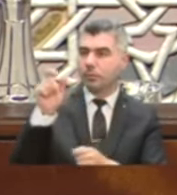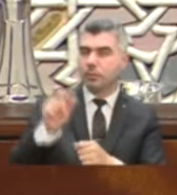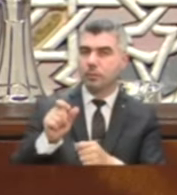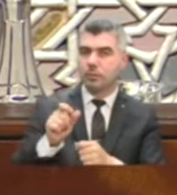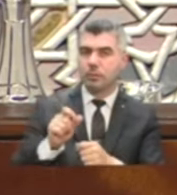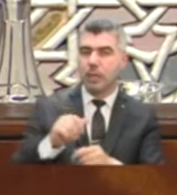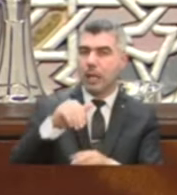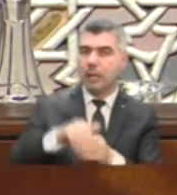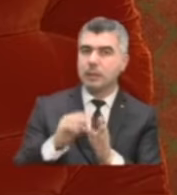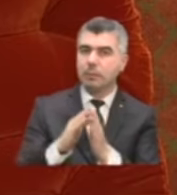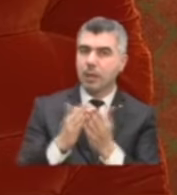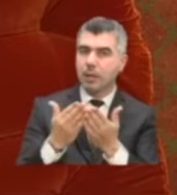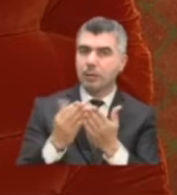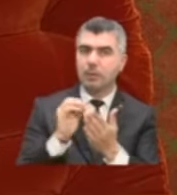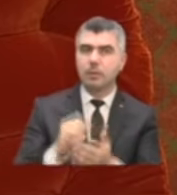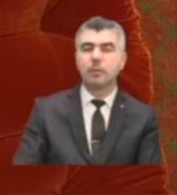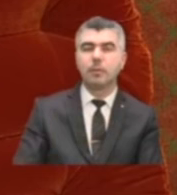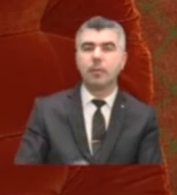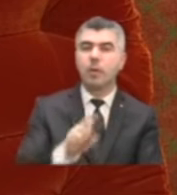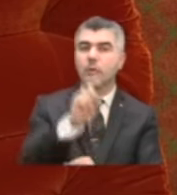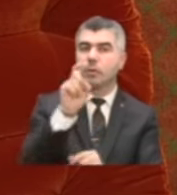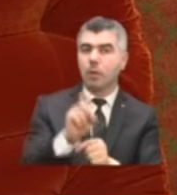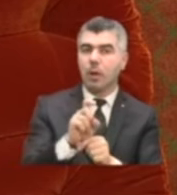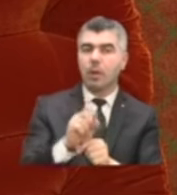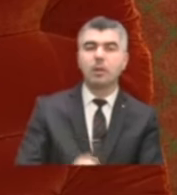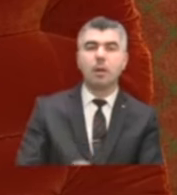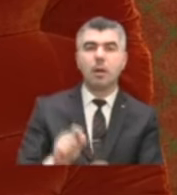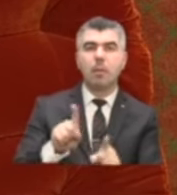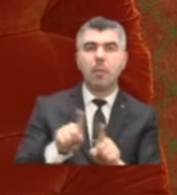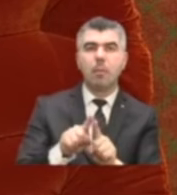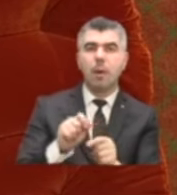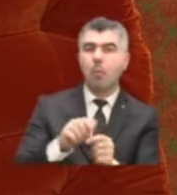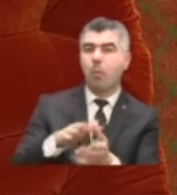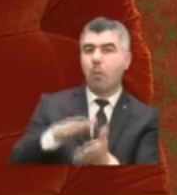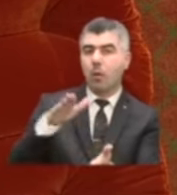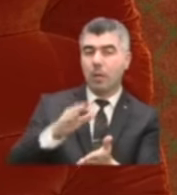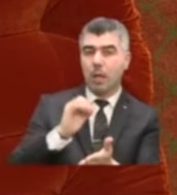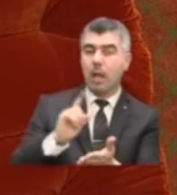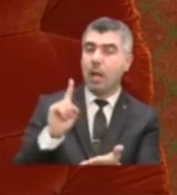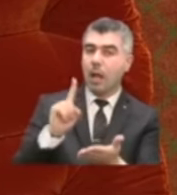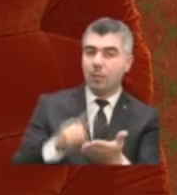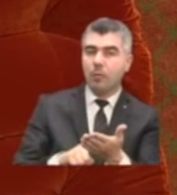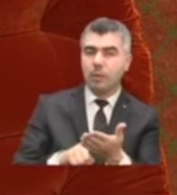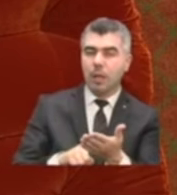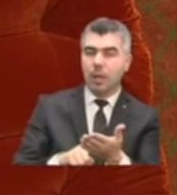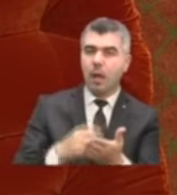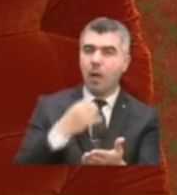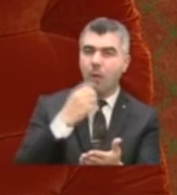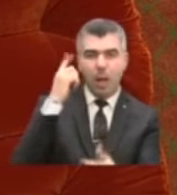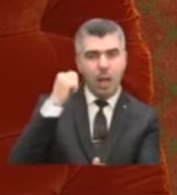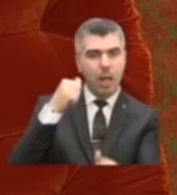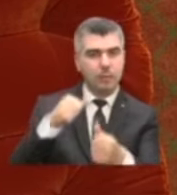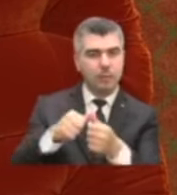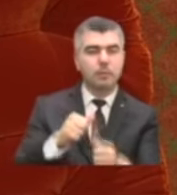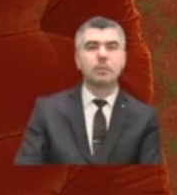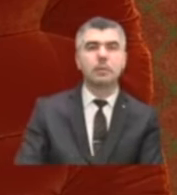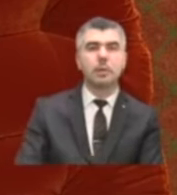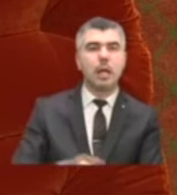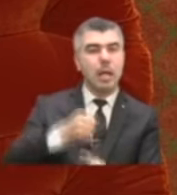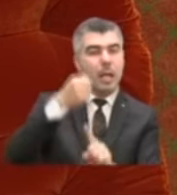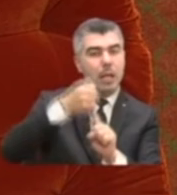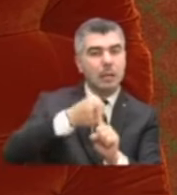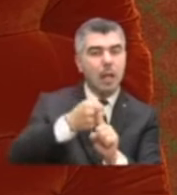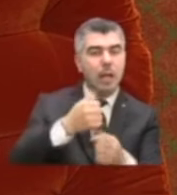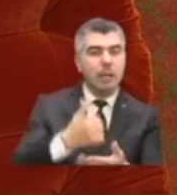فريق تقدميه تقدم اشتراكي على طرحكم هذا السؤال حول الغاز بوتان. لابد لا باس ان نذكر ان اصلاح المنظومه ديال